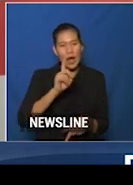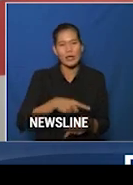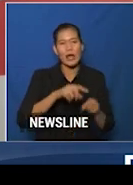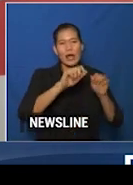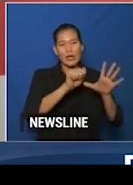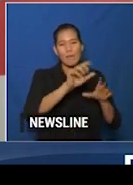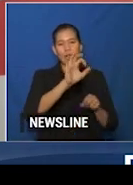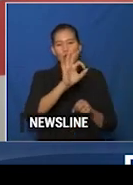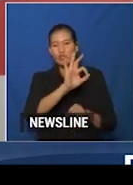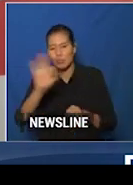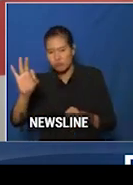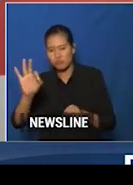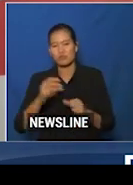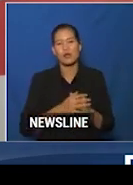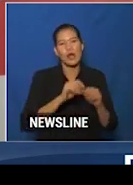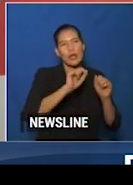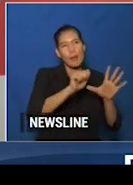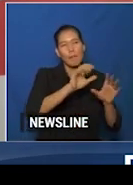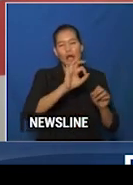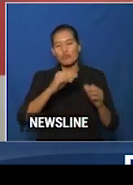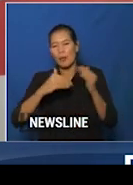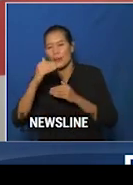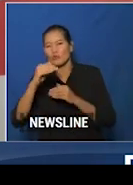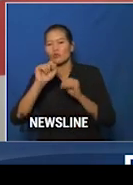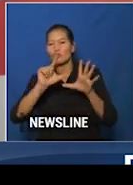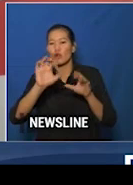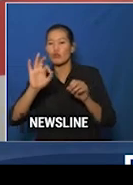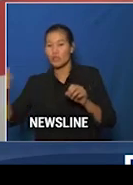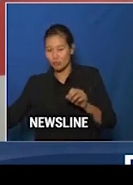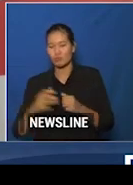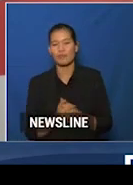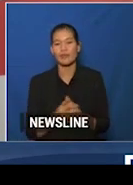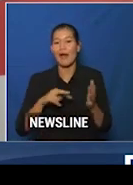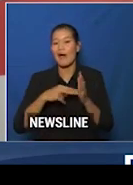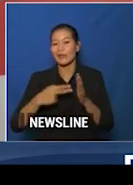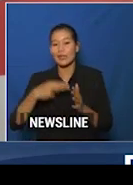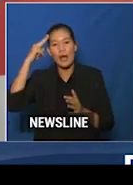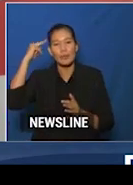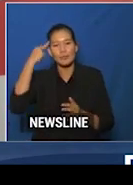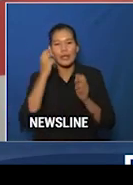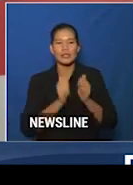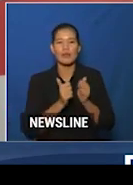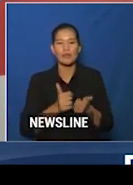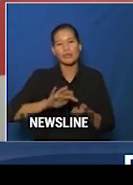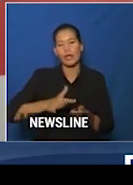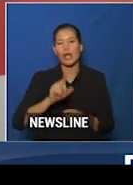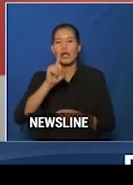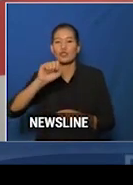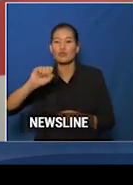600.000 sampai 700.000 Oleh karena itu pemerintah akan menyiapkan sekitar satu juta